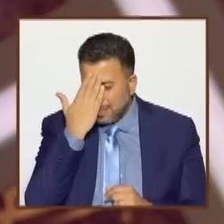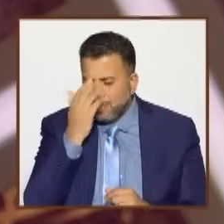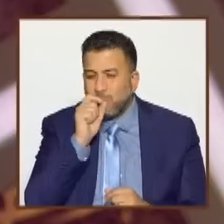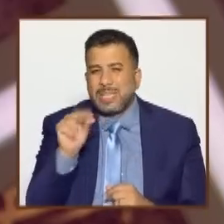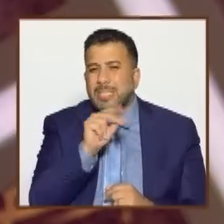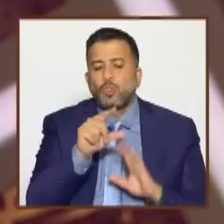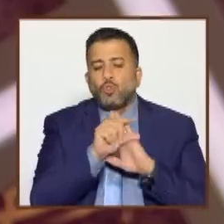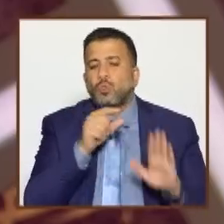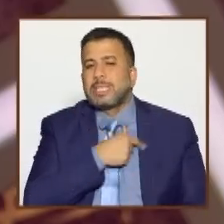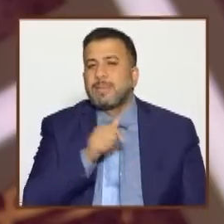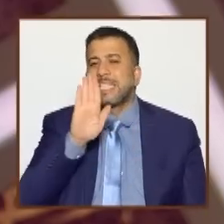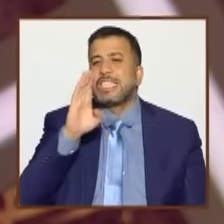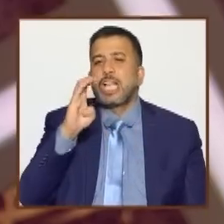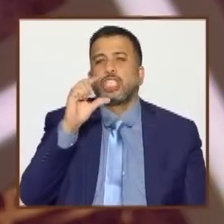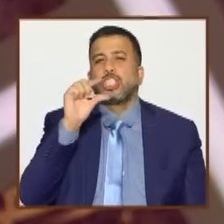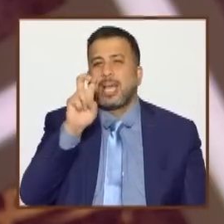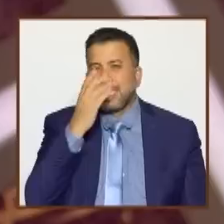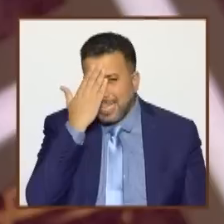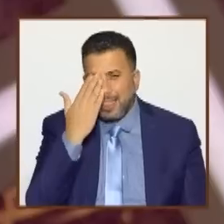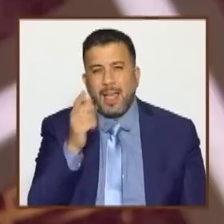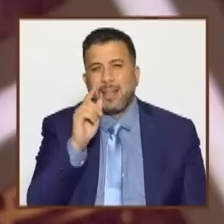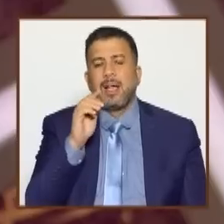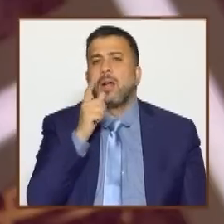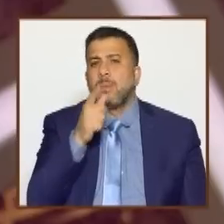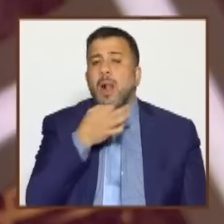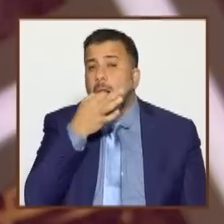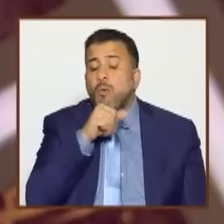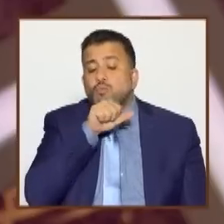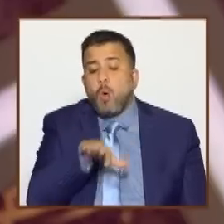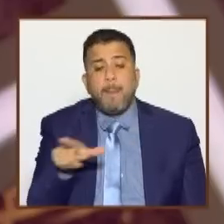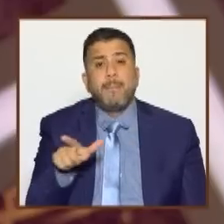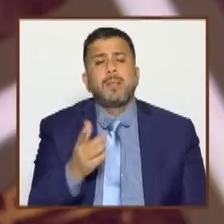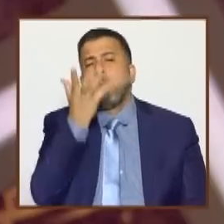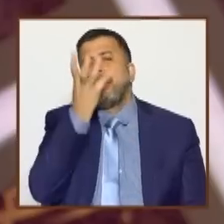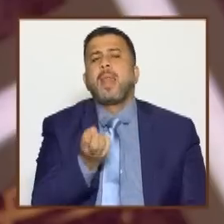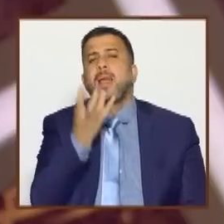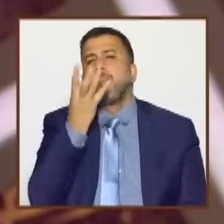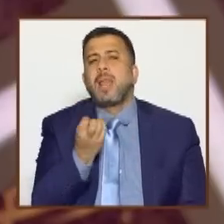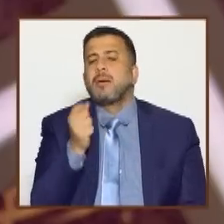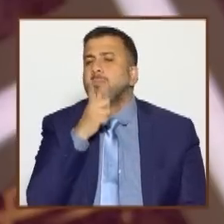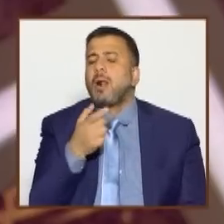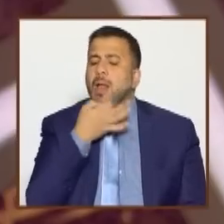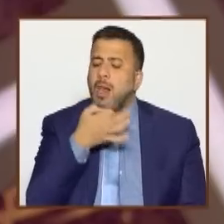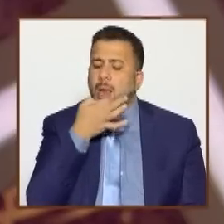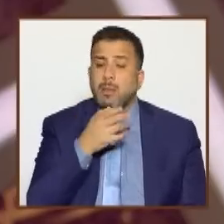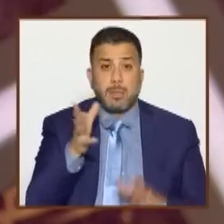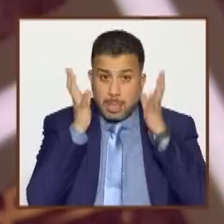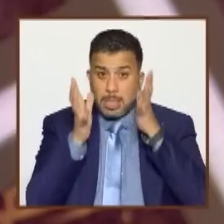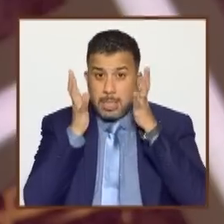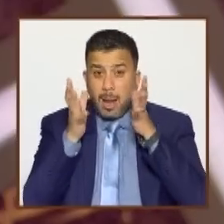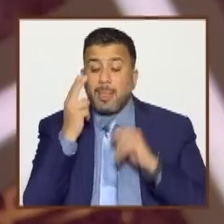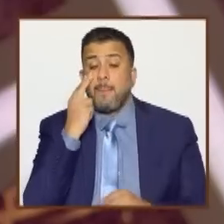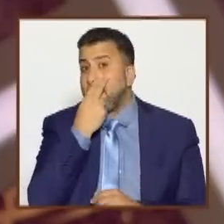الثابتة عن النبي عليه الصلاة والسلام، إنما كان يقرأها في الليل وهي من أذكار الليل، فلو قرأها بعد صلاة